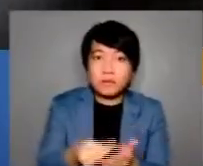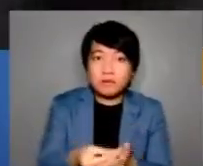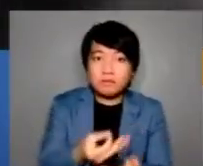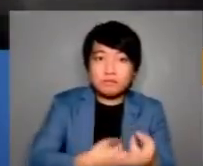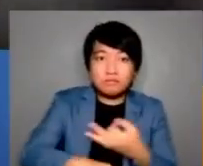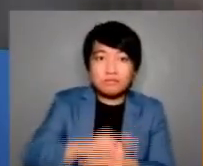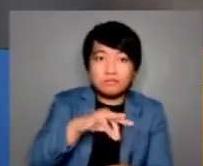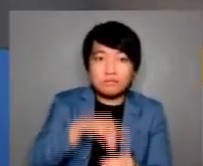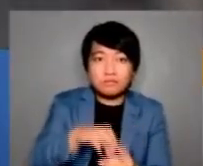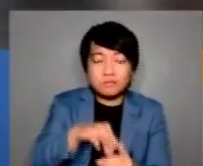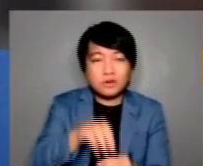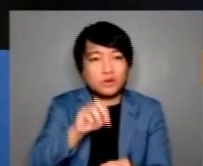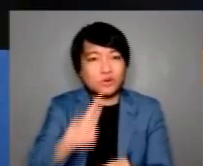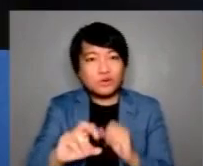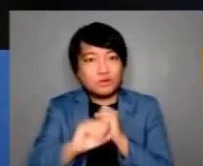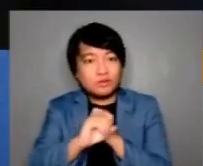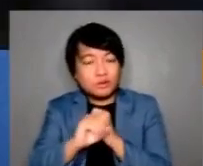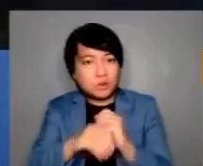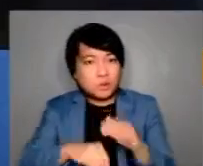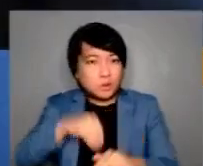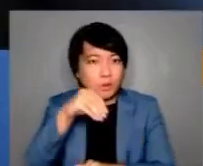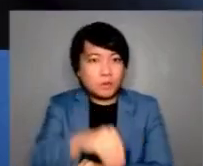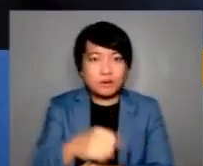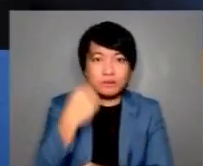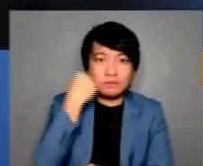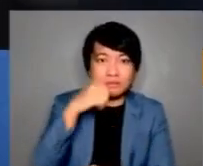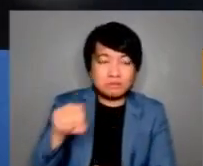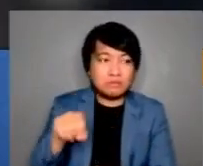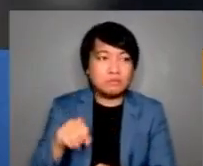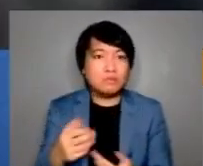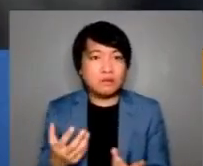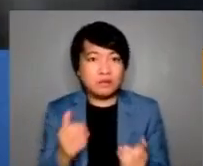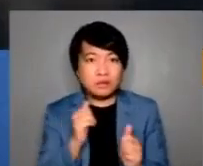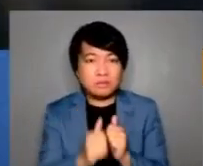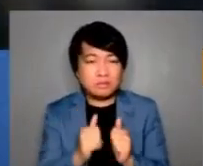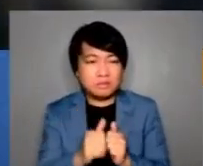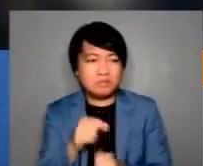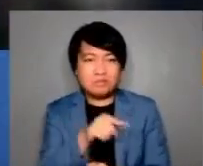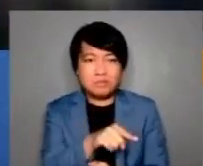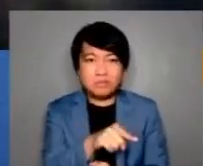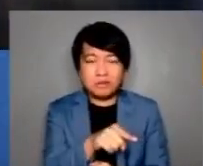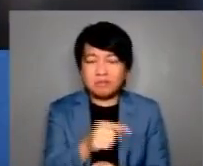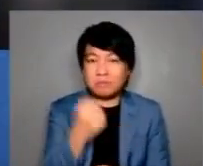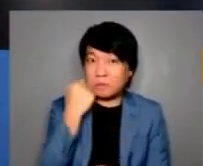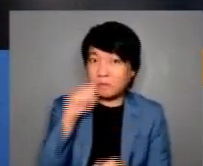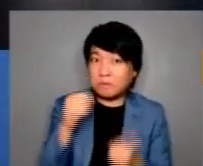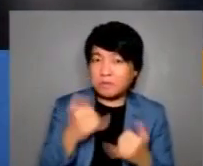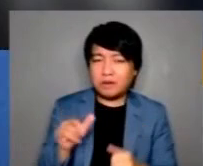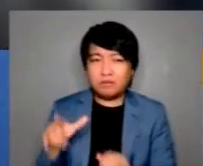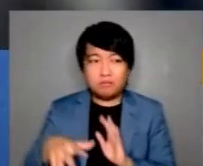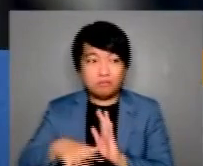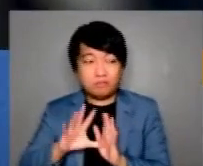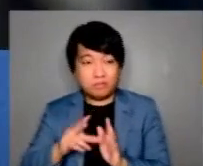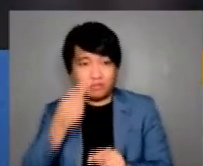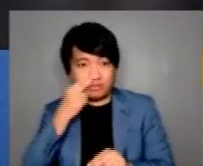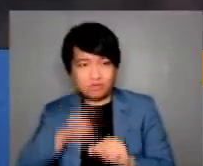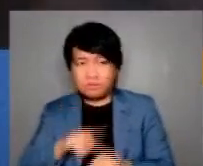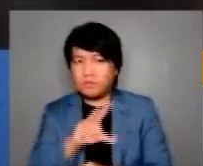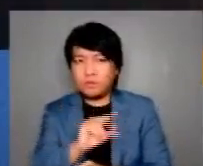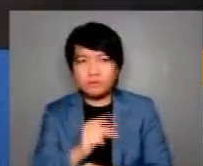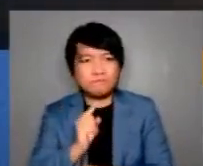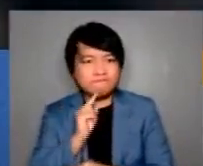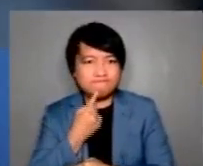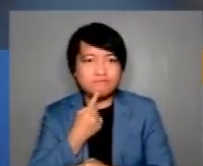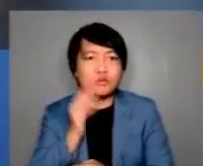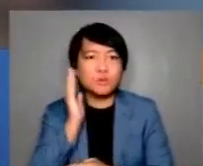naman hindi sila maproklama kaagad kala kasi nila nagbibiro lang ang Comelec nagpatumpik-tumpik lang kami so hindi po namin ipoproklama yung may mga pending case sa